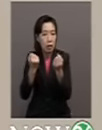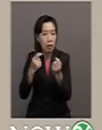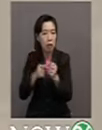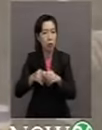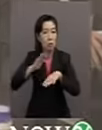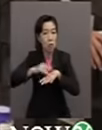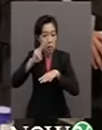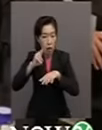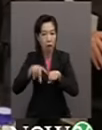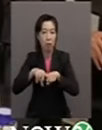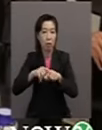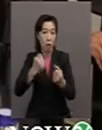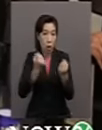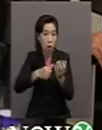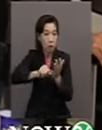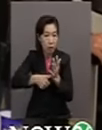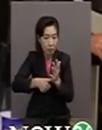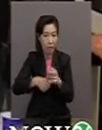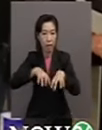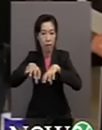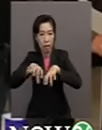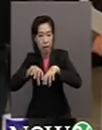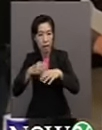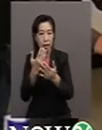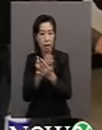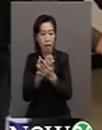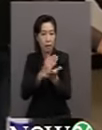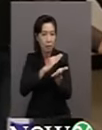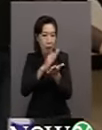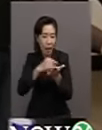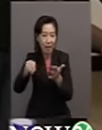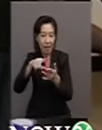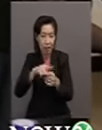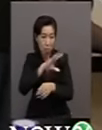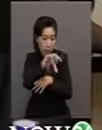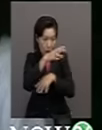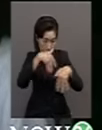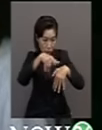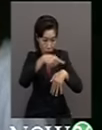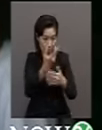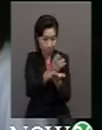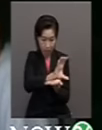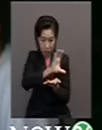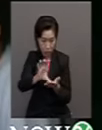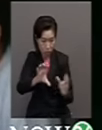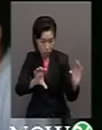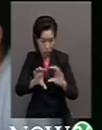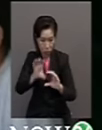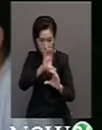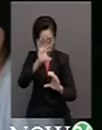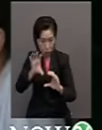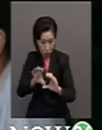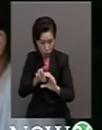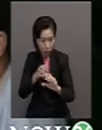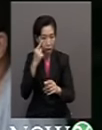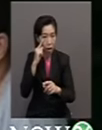รับจัดไฟแนนซ์รถมือ2หลอกลวงให้คนนำมาลงทุนร่วมกันบอกว่าปันผลร้อยละ2ต่อเดือนถ้าคิด